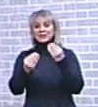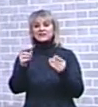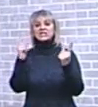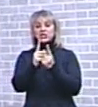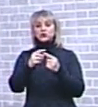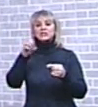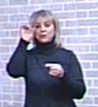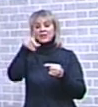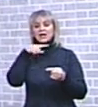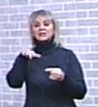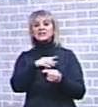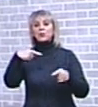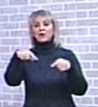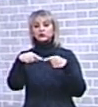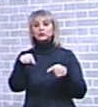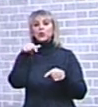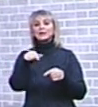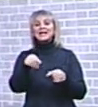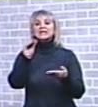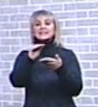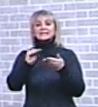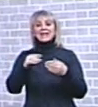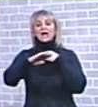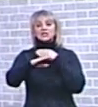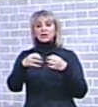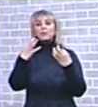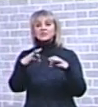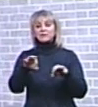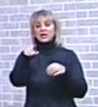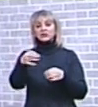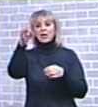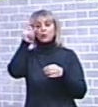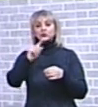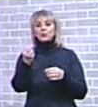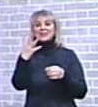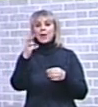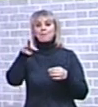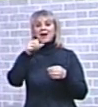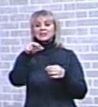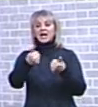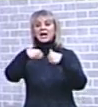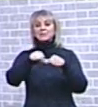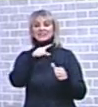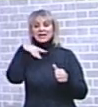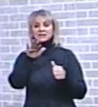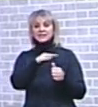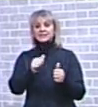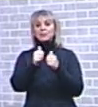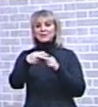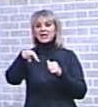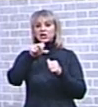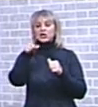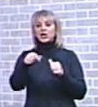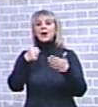встречу чемпионата России по футболу. Состояние газона позволяет. Напомню, что 15 марта комиссия российской премьер-лиги